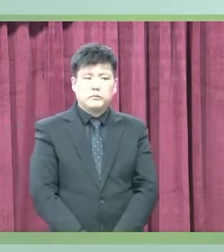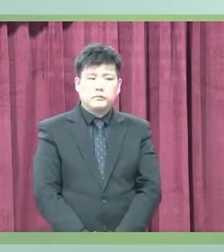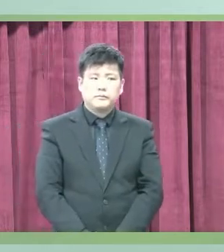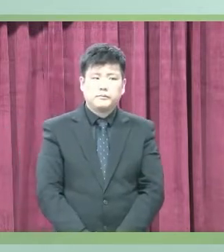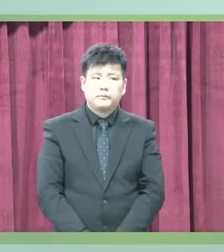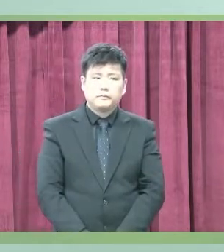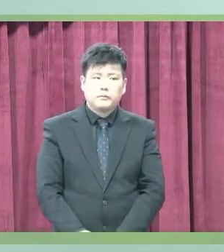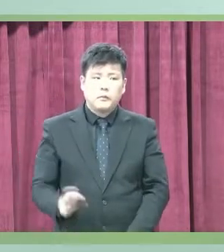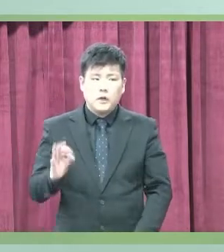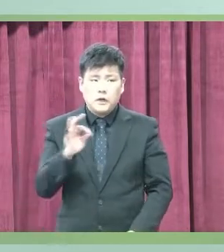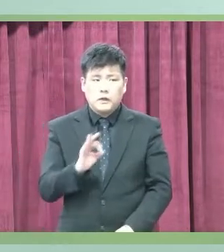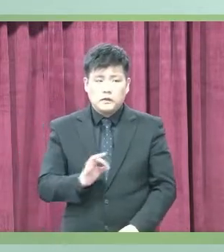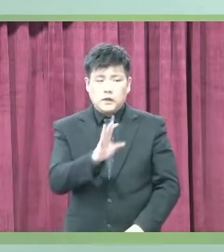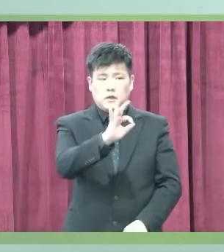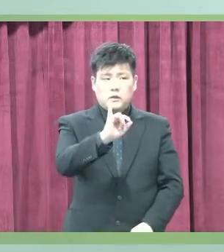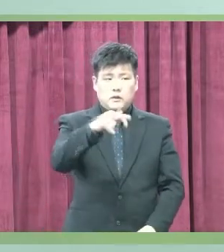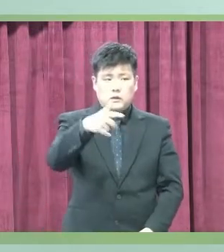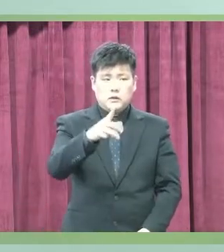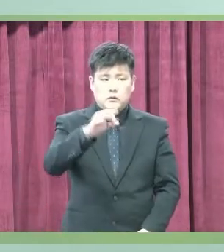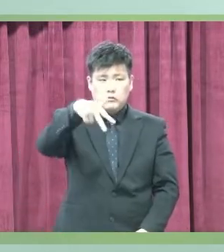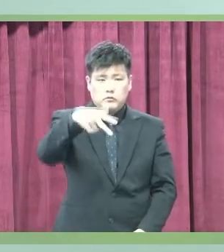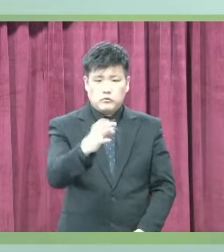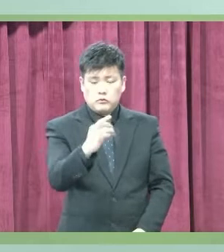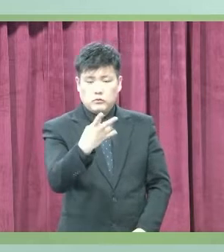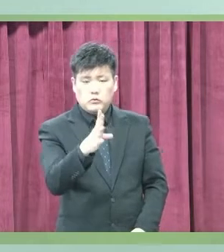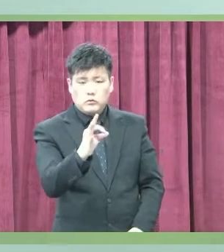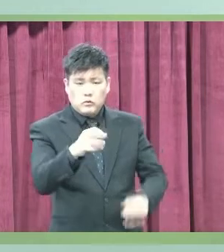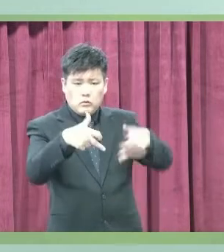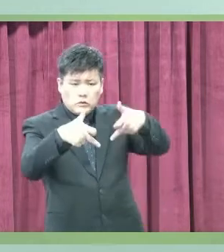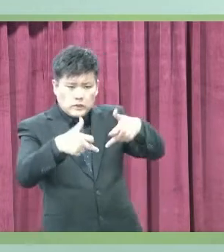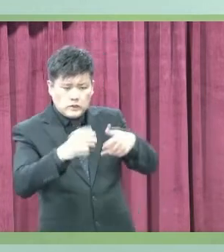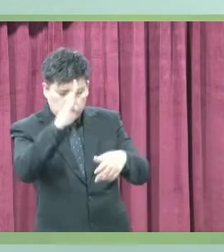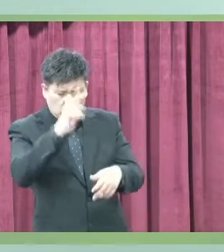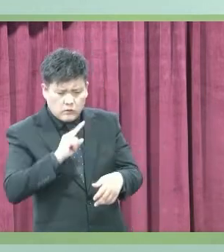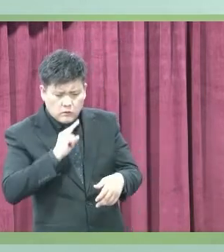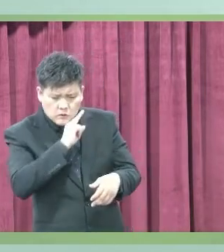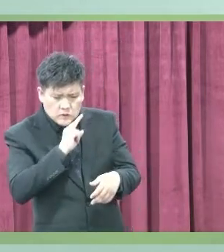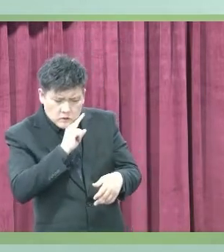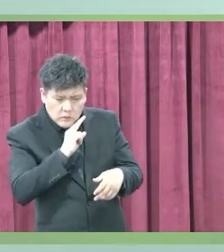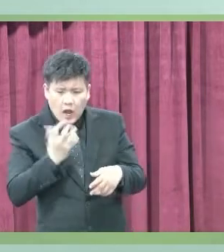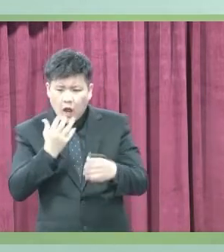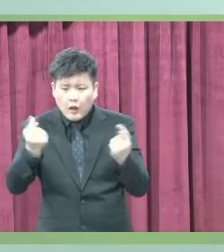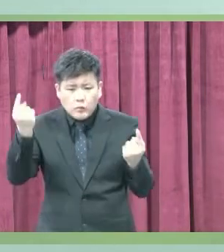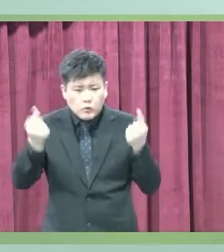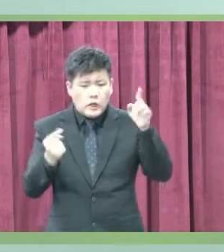대장 이중 조형 검사 결과 장애인이 대장암 의심에서 1.8%포인트 더 높게